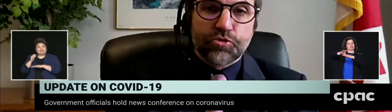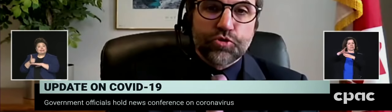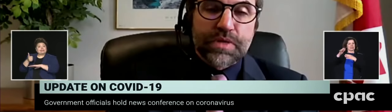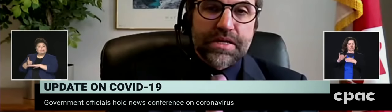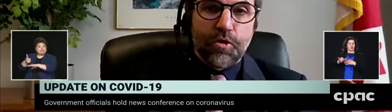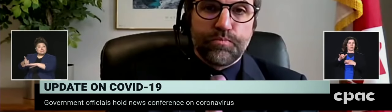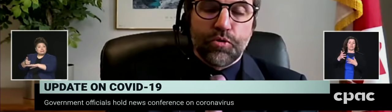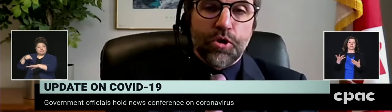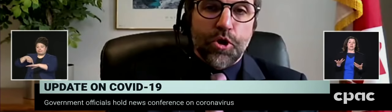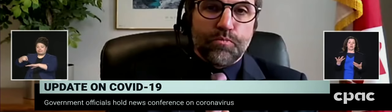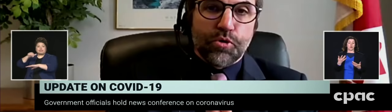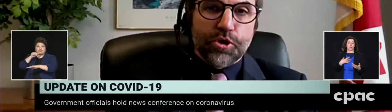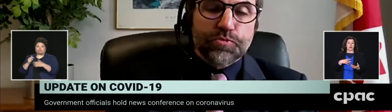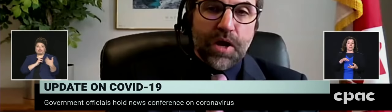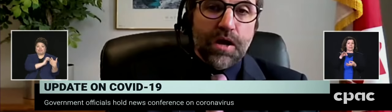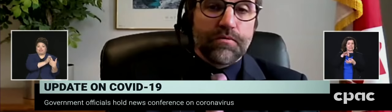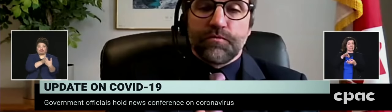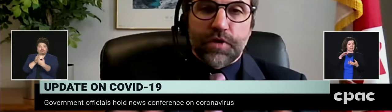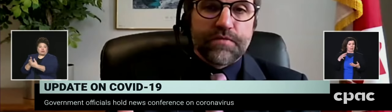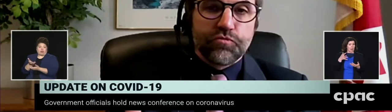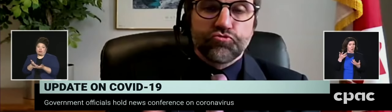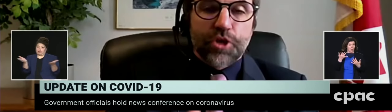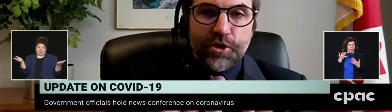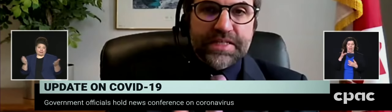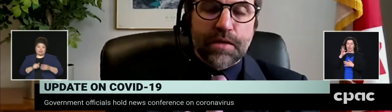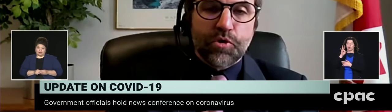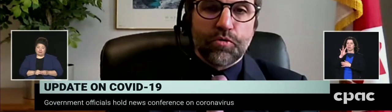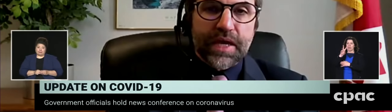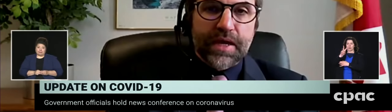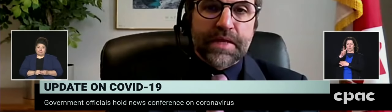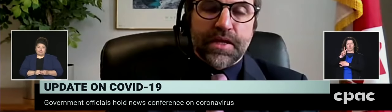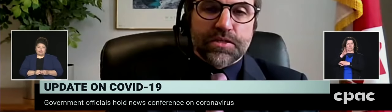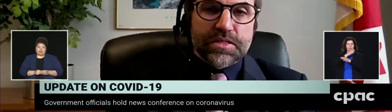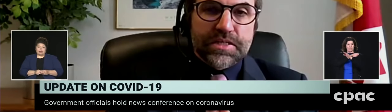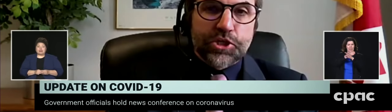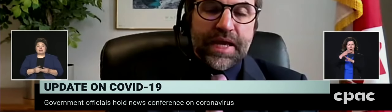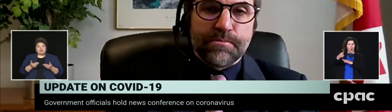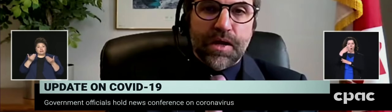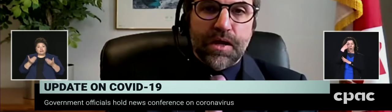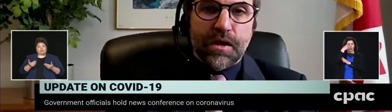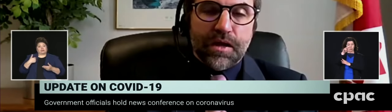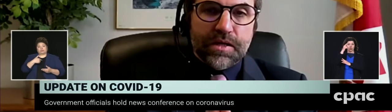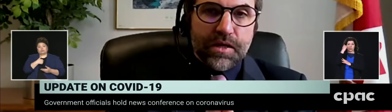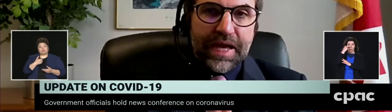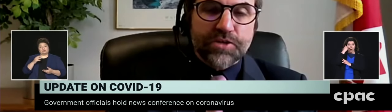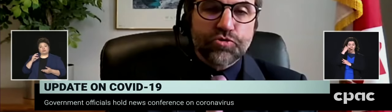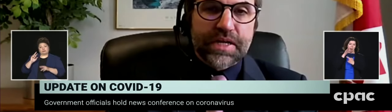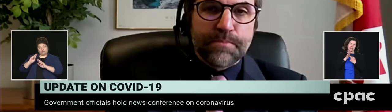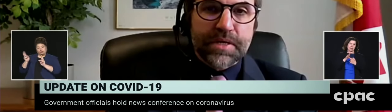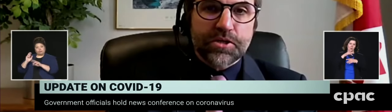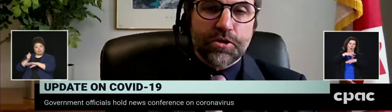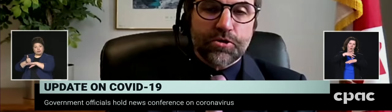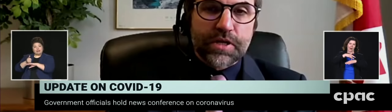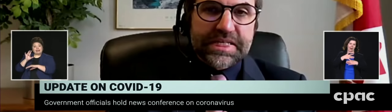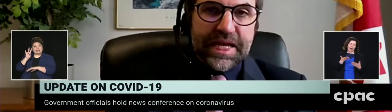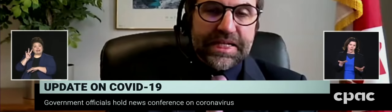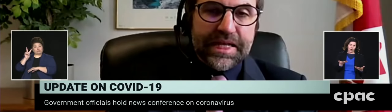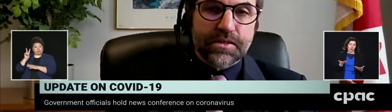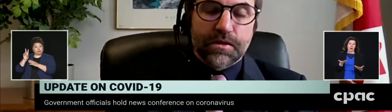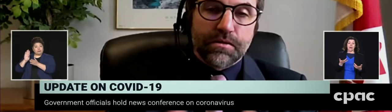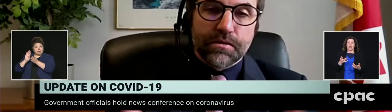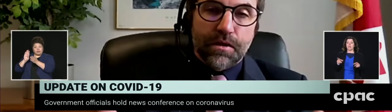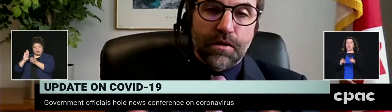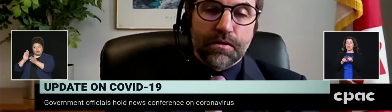72 millions pour le sport, voyez-vous, je vous donne un exemple concret, c'est généralement grâce aux Olympiques que les